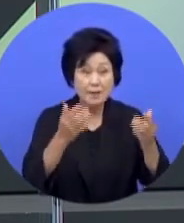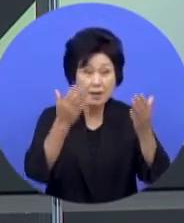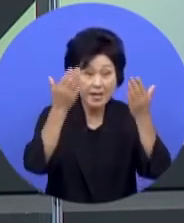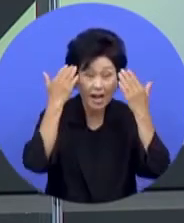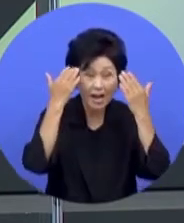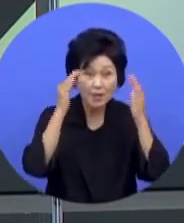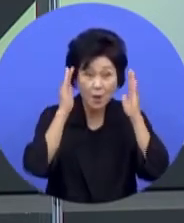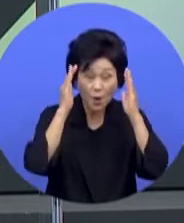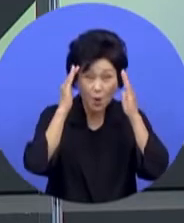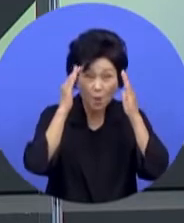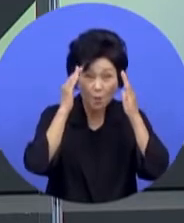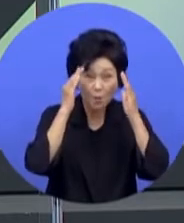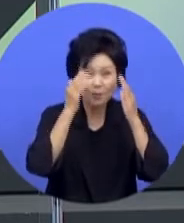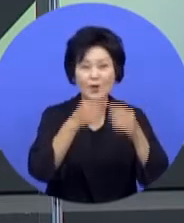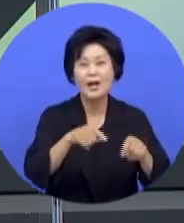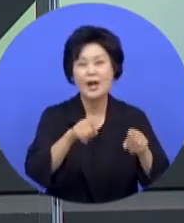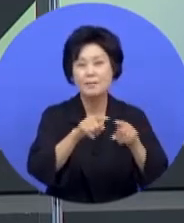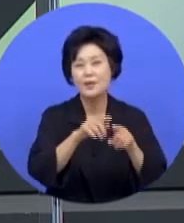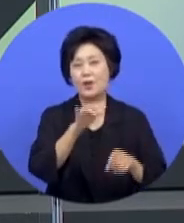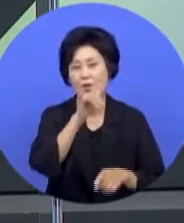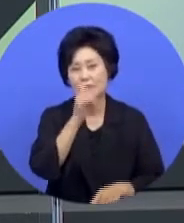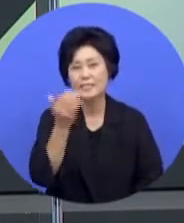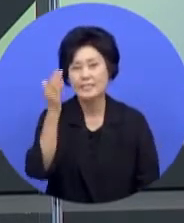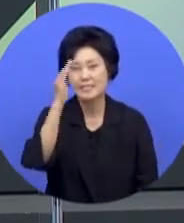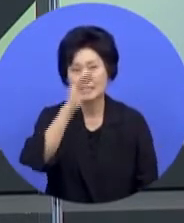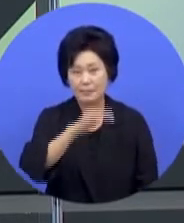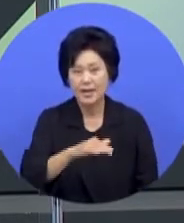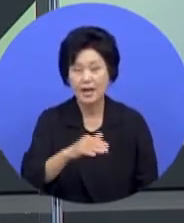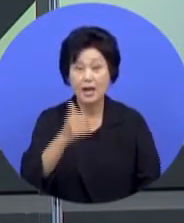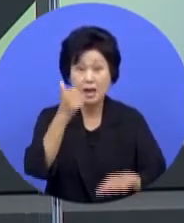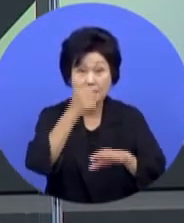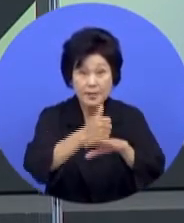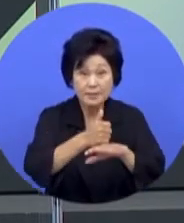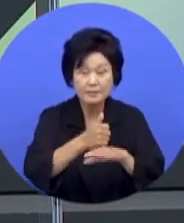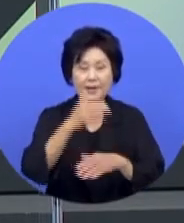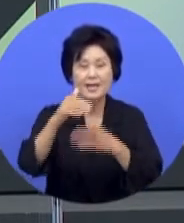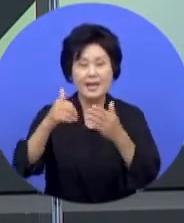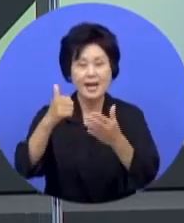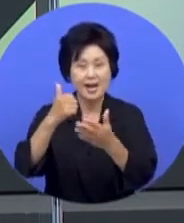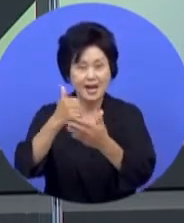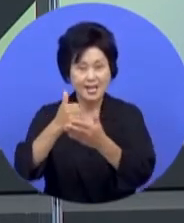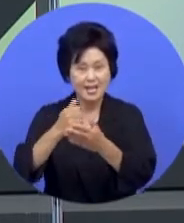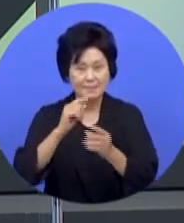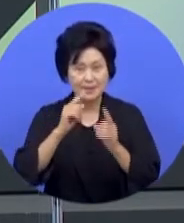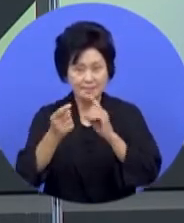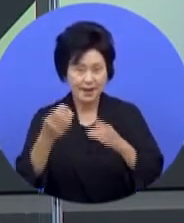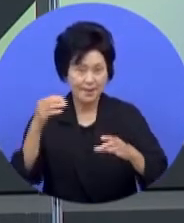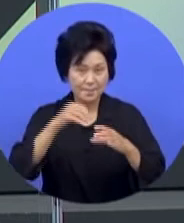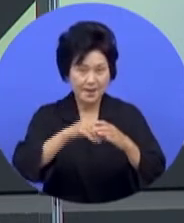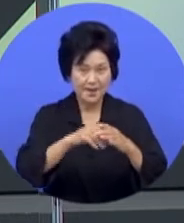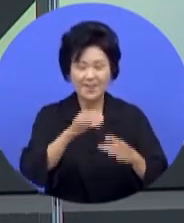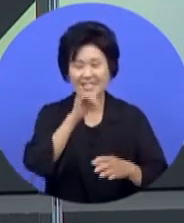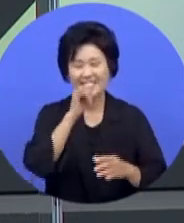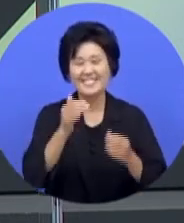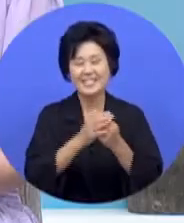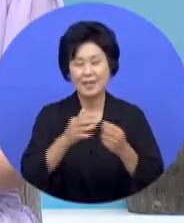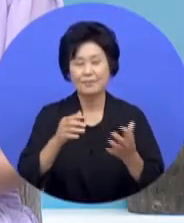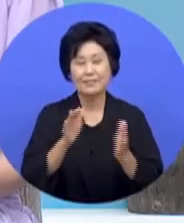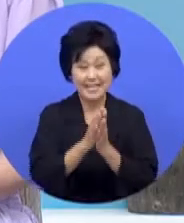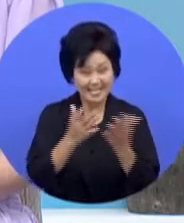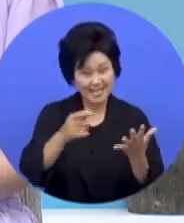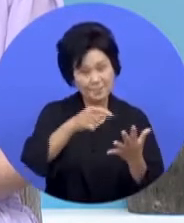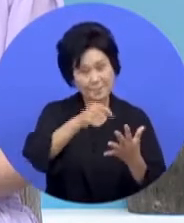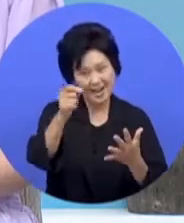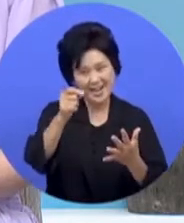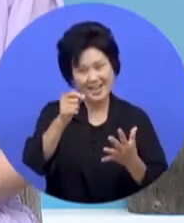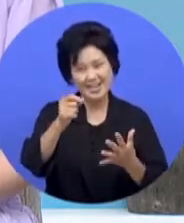항상 하나님의 말씀이 결론이 되다 보니 네. 너무 좋은 교재라서 저희가 그걸 택하게 됐습니다. 네. 그럼 목사님, 네. 그